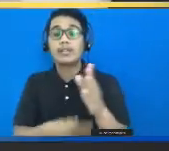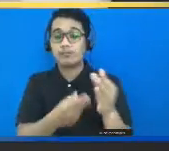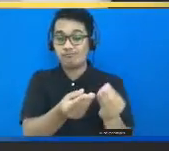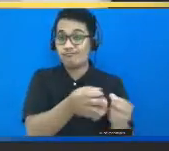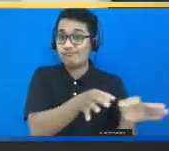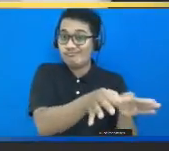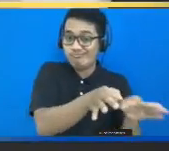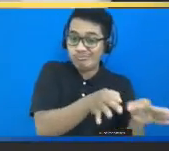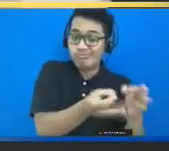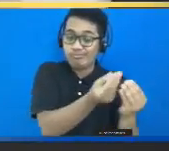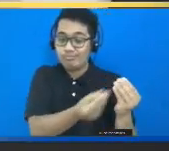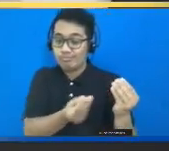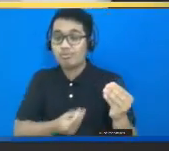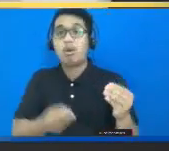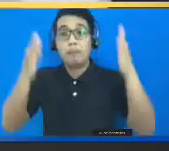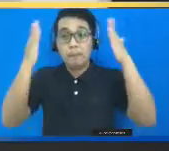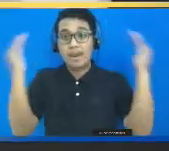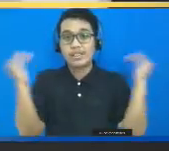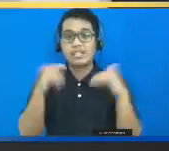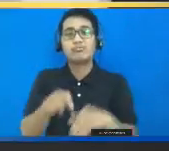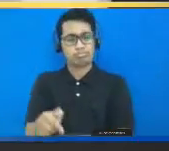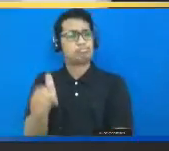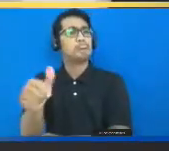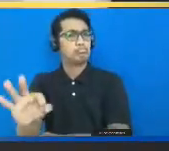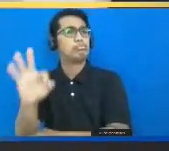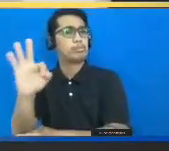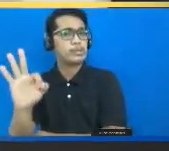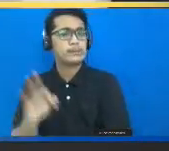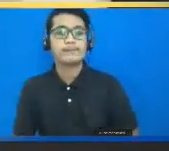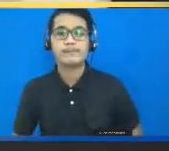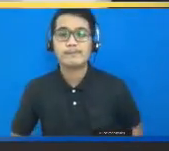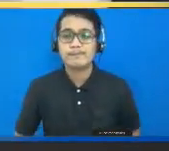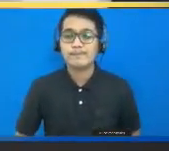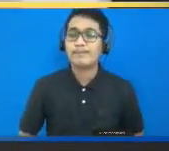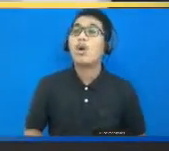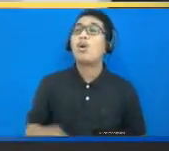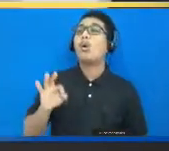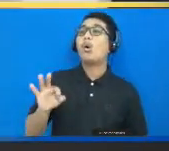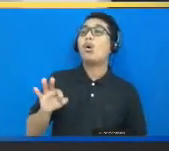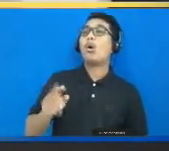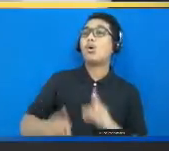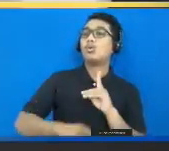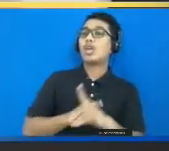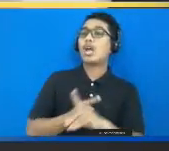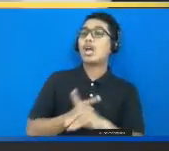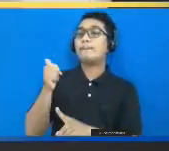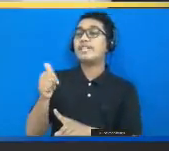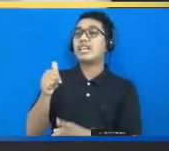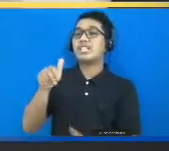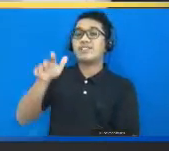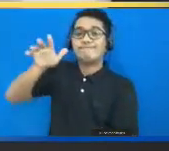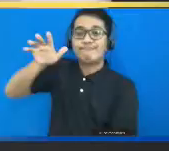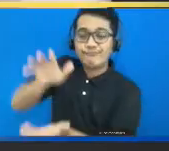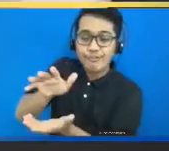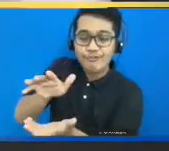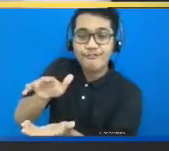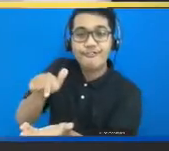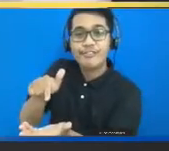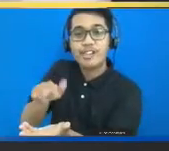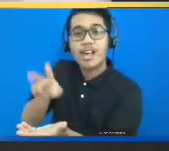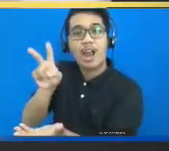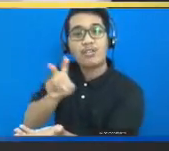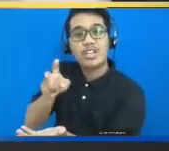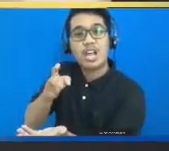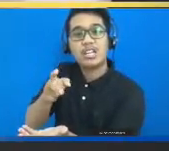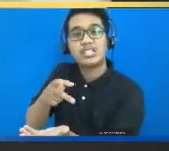pertanian saya tuh Itachi lebih good Jadi kalau misalnya bisa distress itu kira-kira harusnya tuh lebih